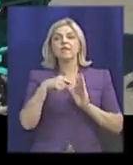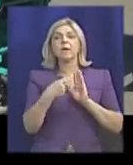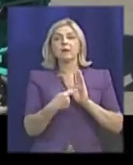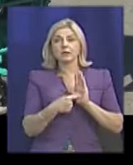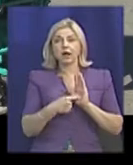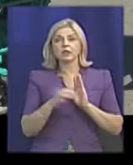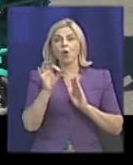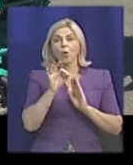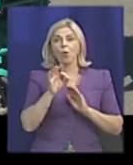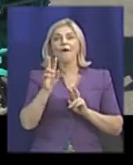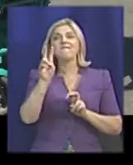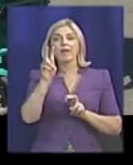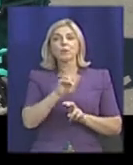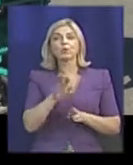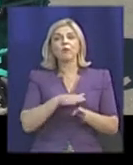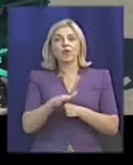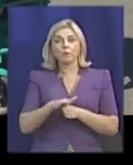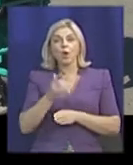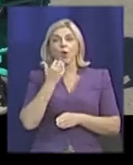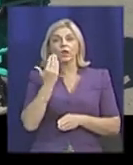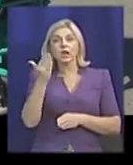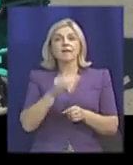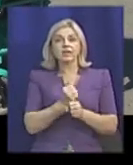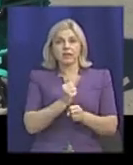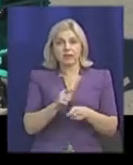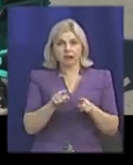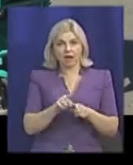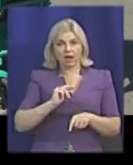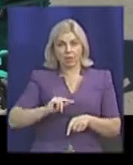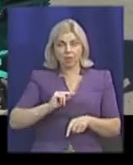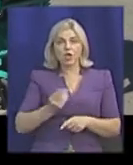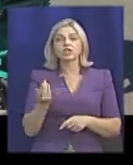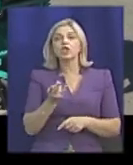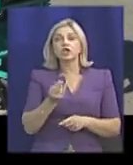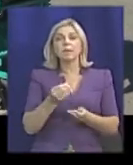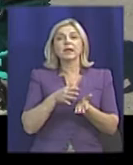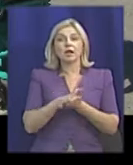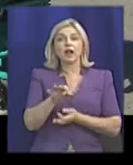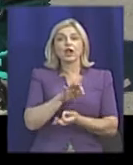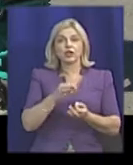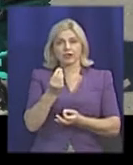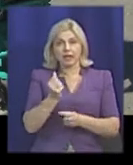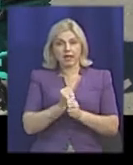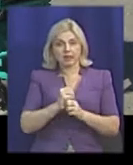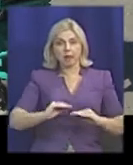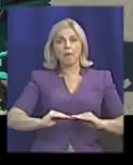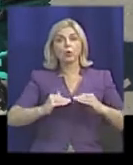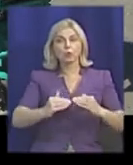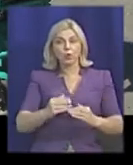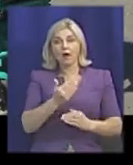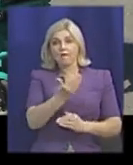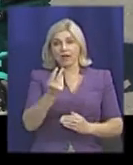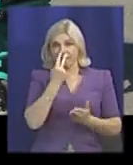У нас просто питання до підрядних організацій, коли вони здійснюють ці роботи, навіщо витрачати зайві кошти і класти бордюр реально, як ви бачите на